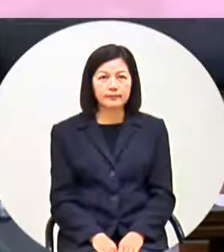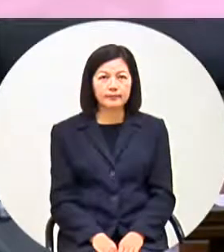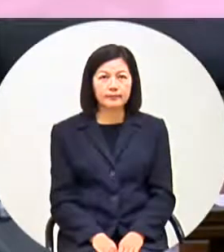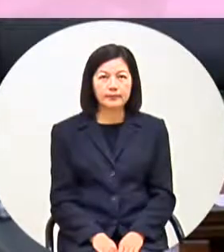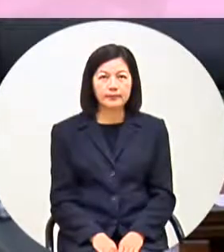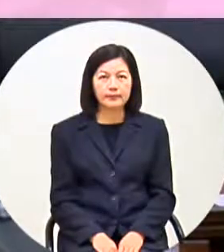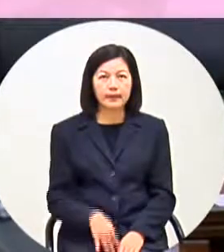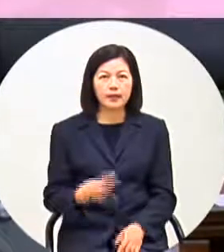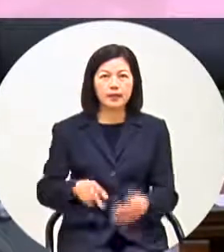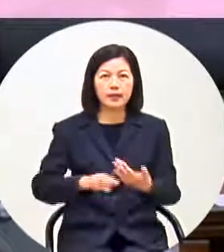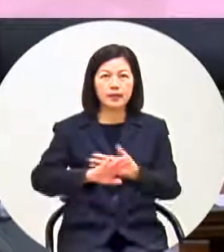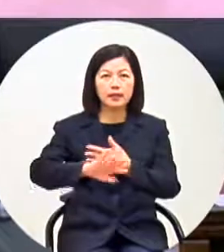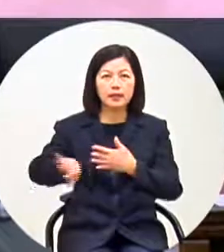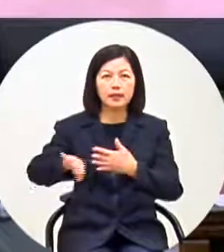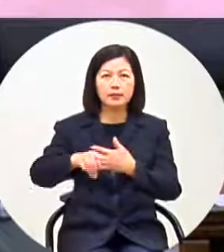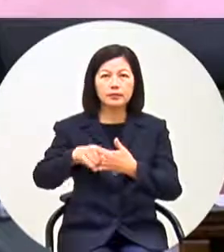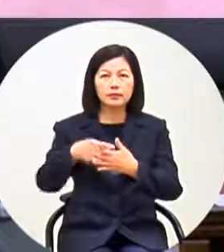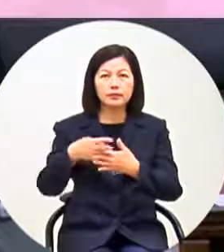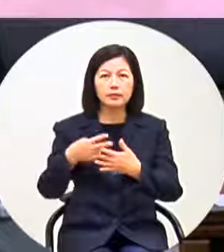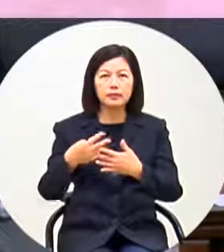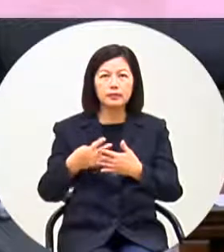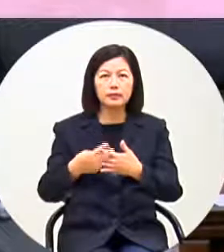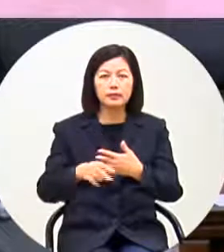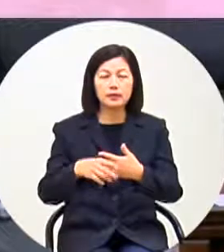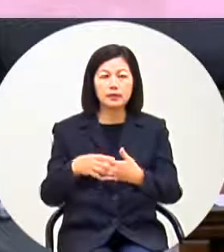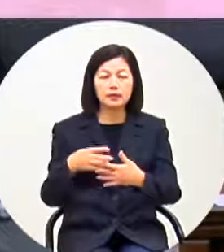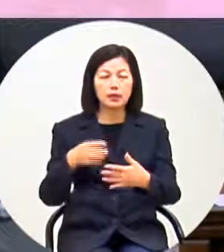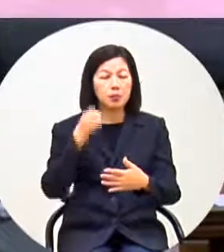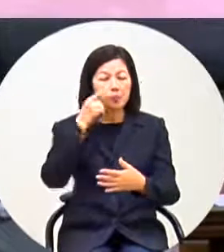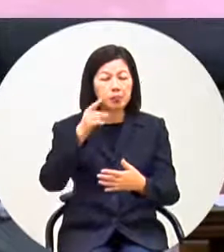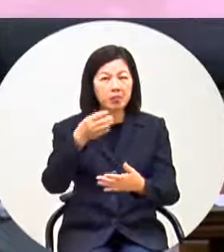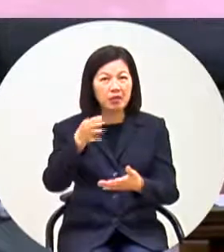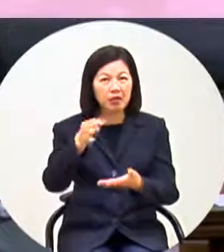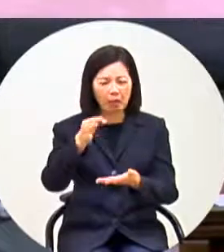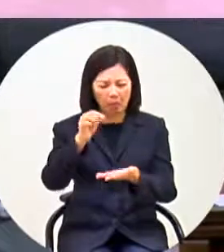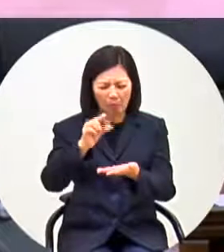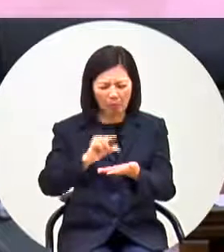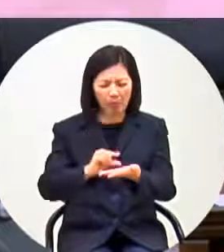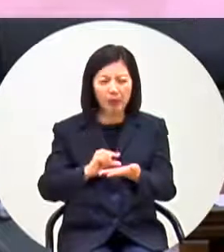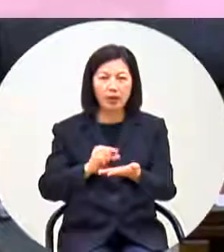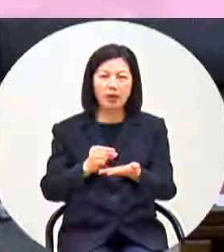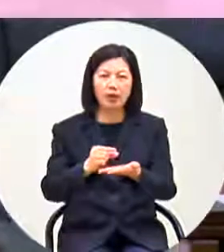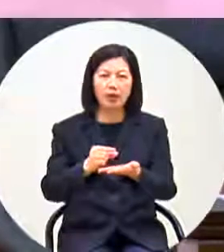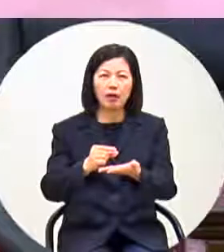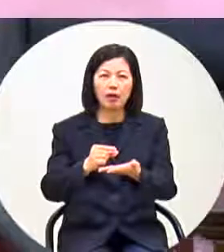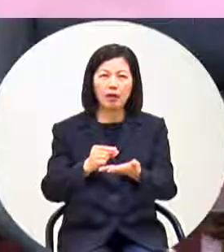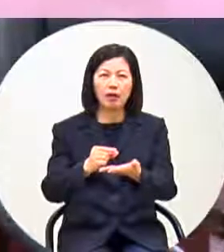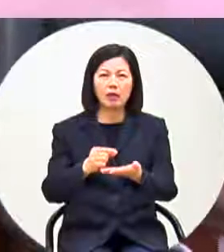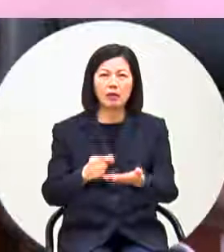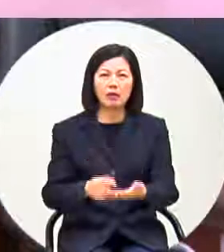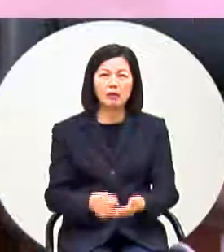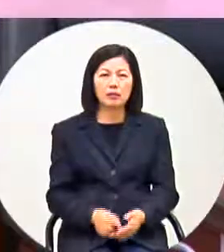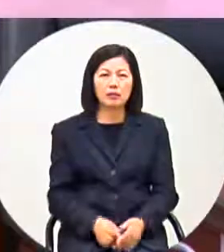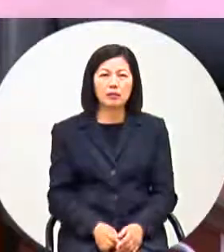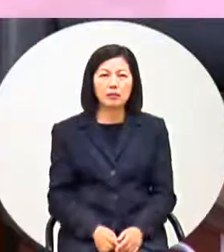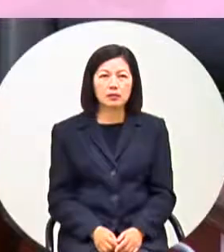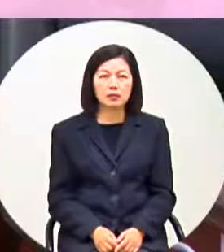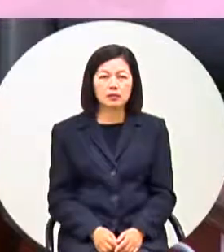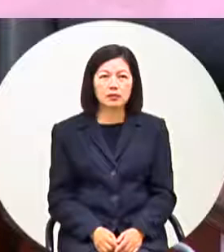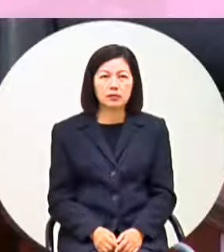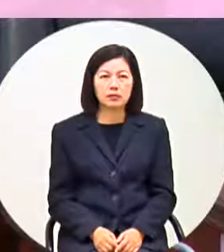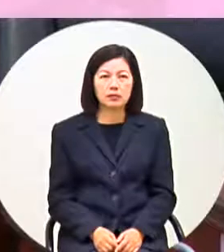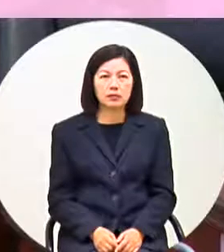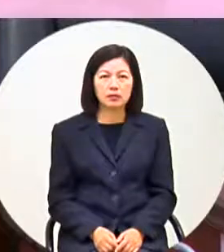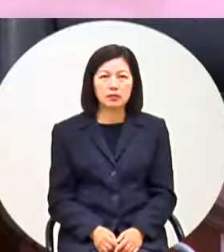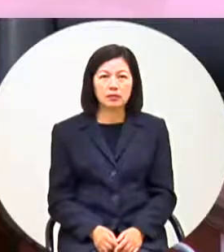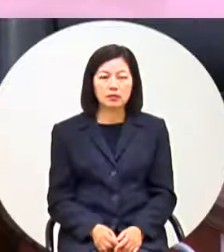哦，低过全台的中位数哦，因为全台薪资都很低，尤